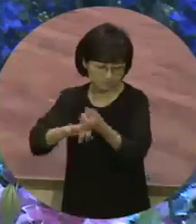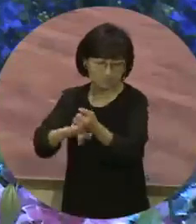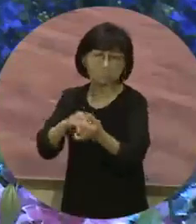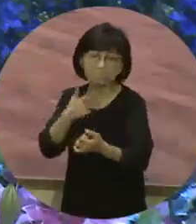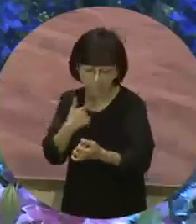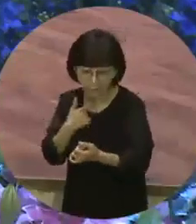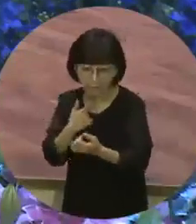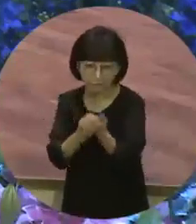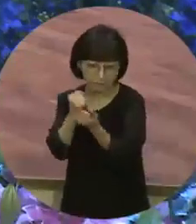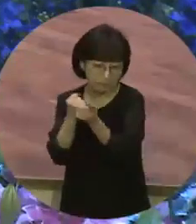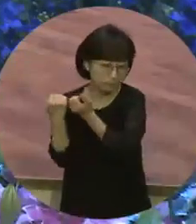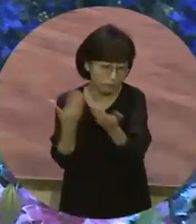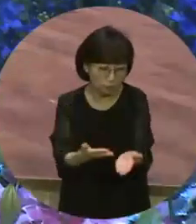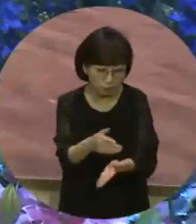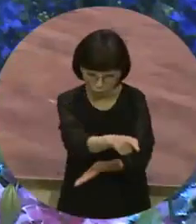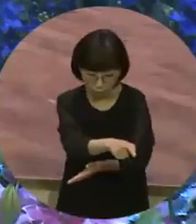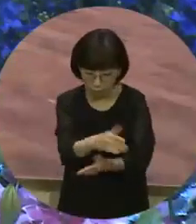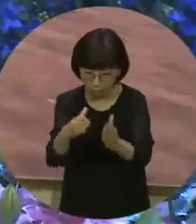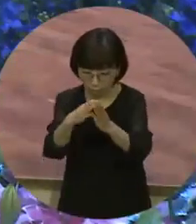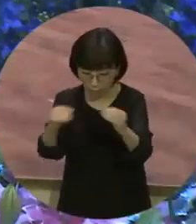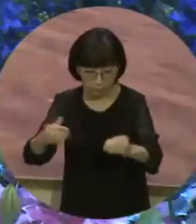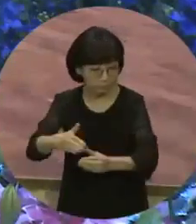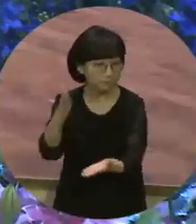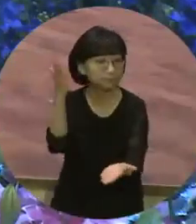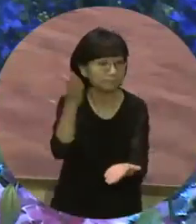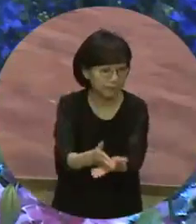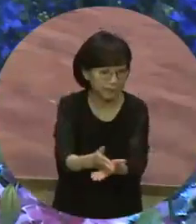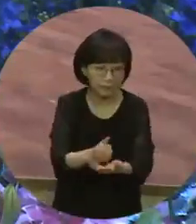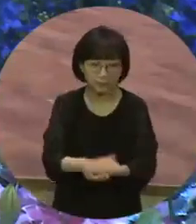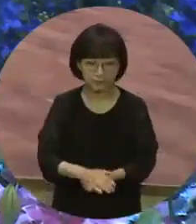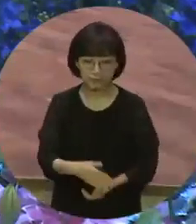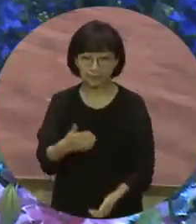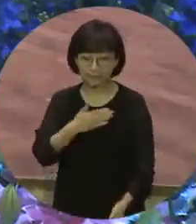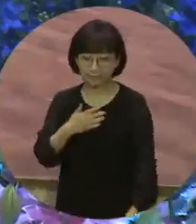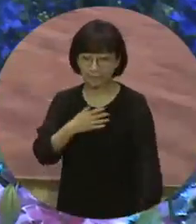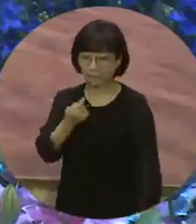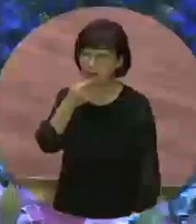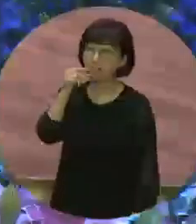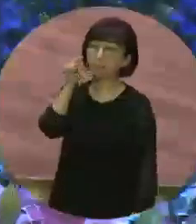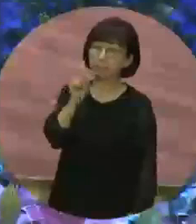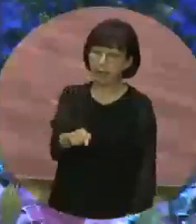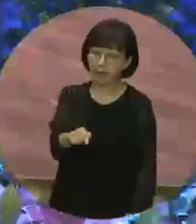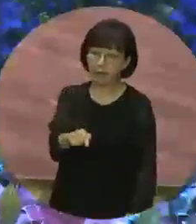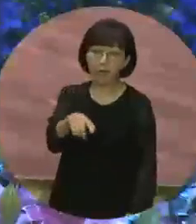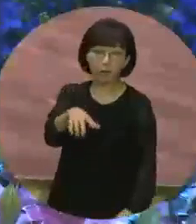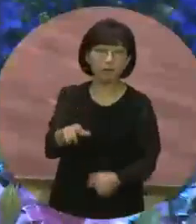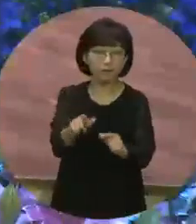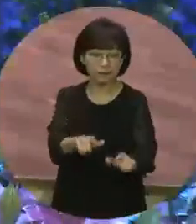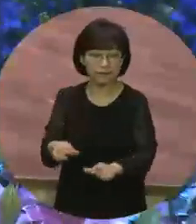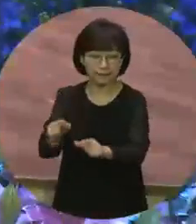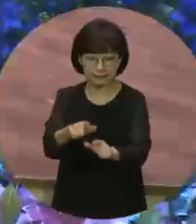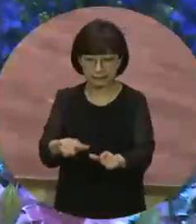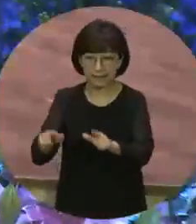애굽 땅에 내려가지 말라. 하나님께서 지시하는 땅에 거해라.